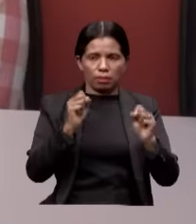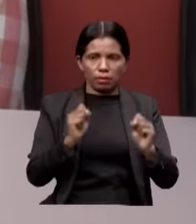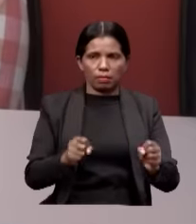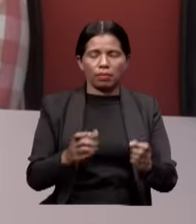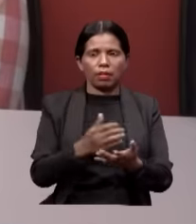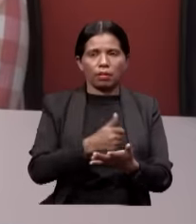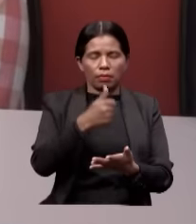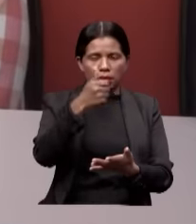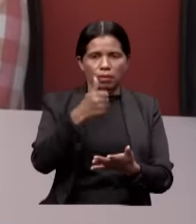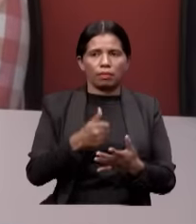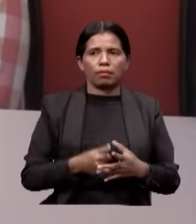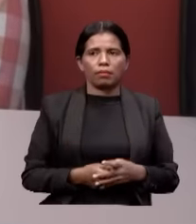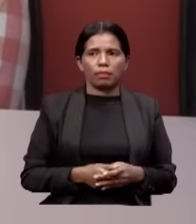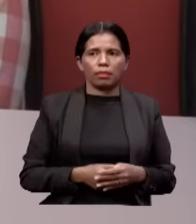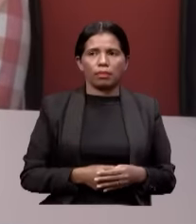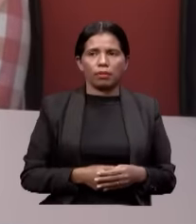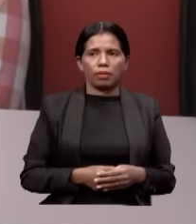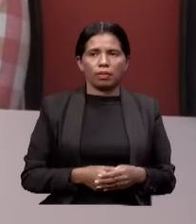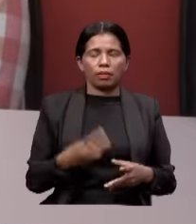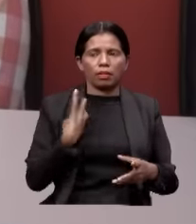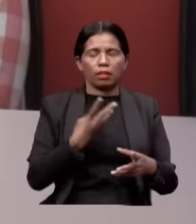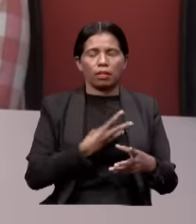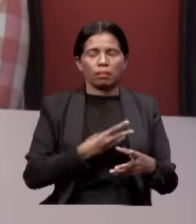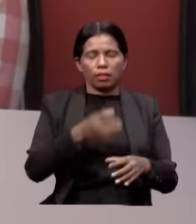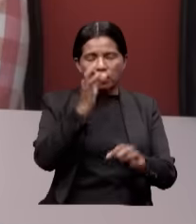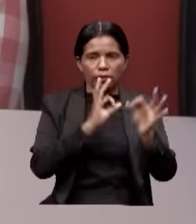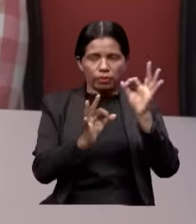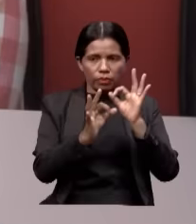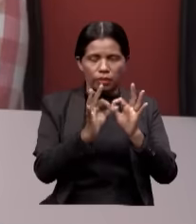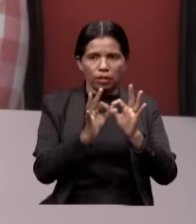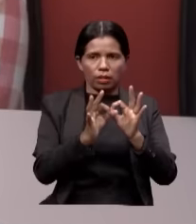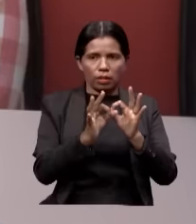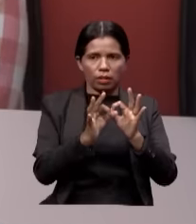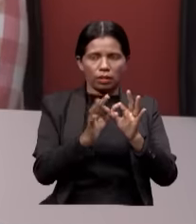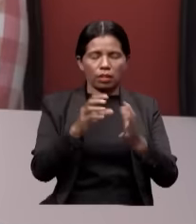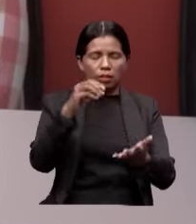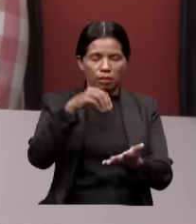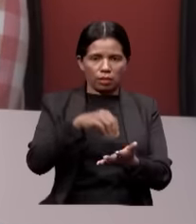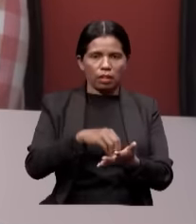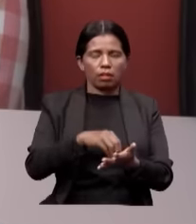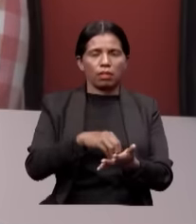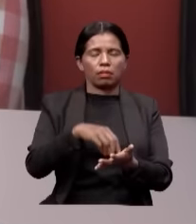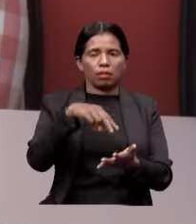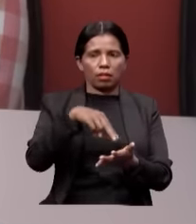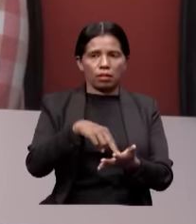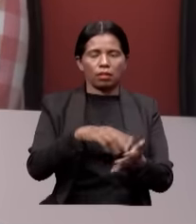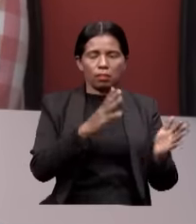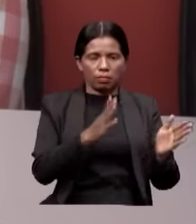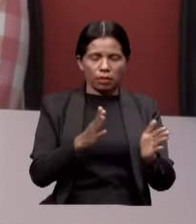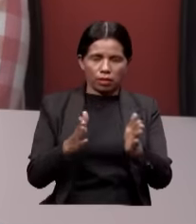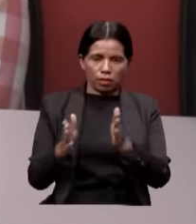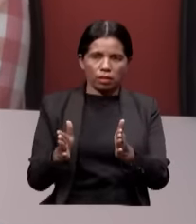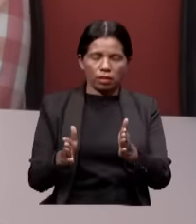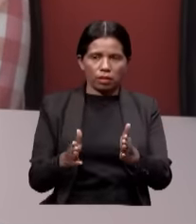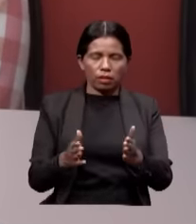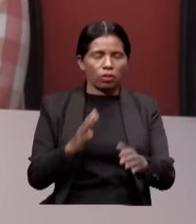menang. Jadi kami percaya untuk pasang di sini karena prosesnya semua